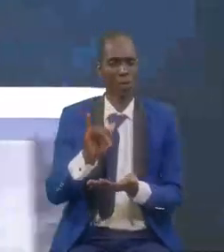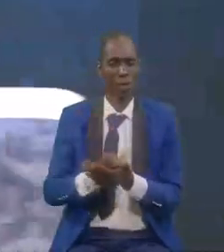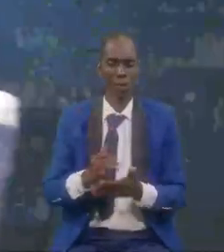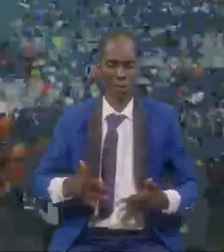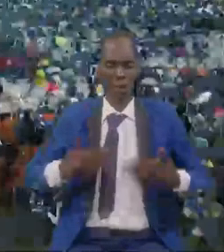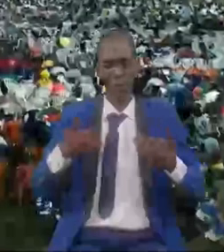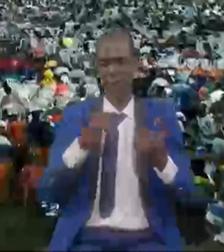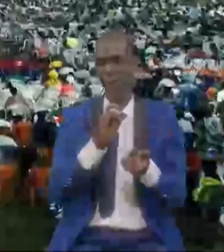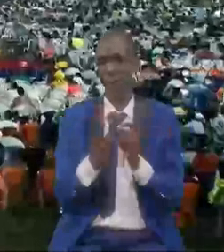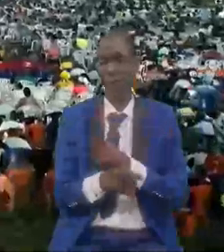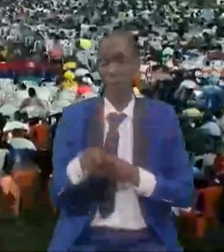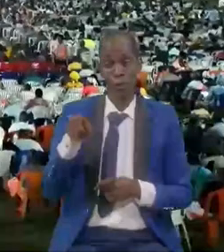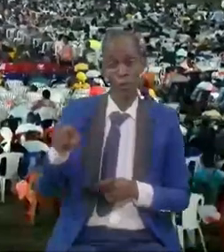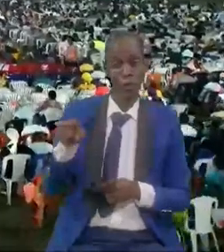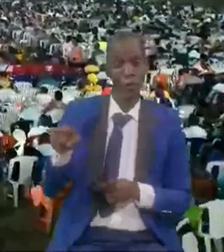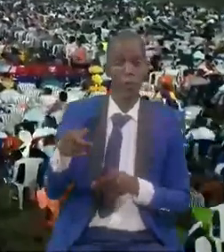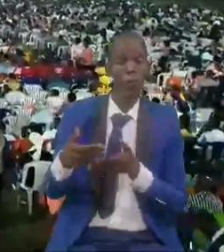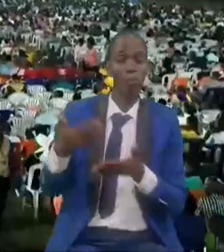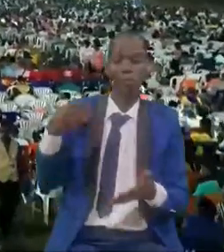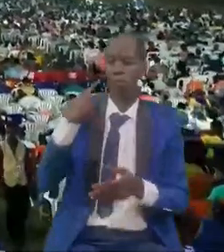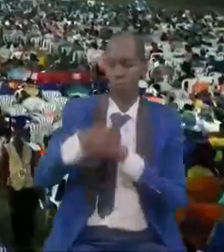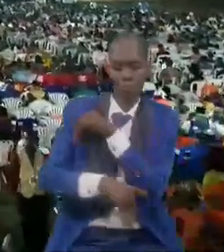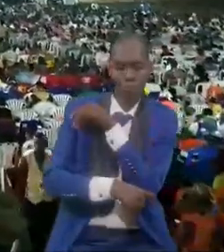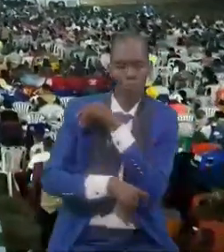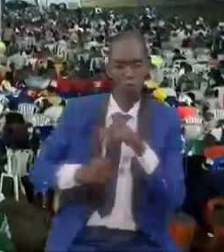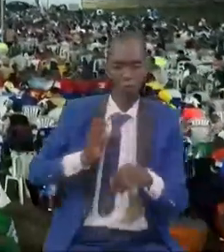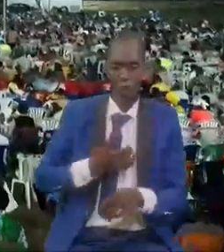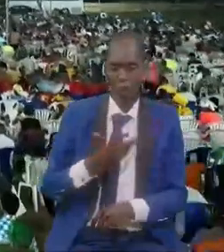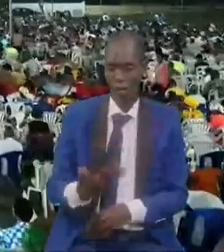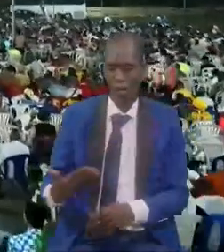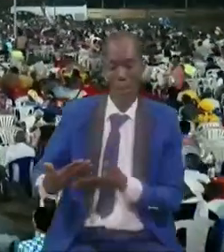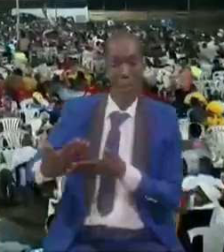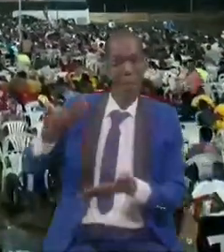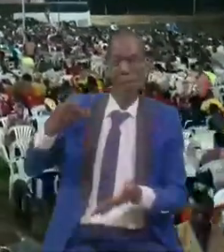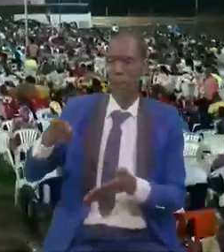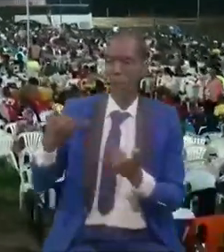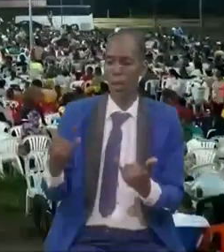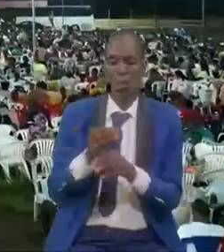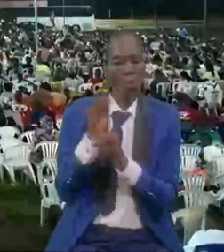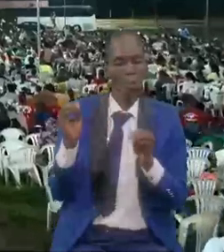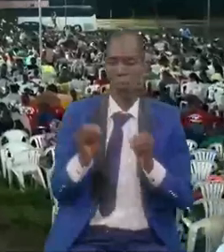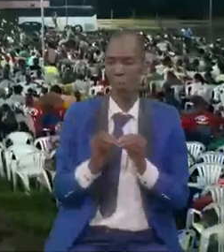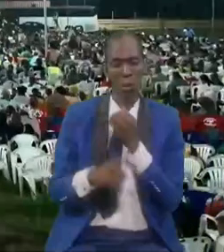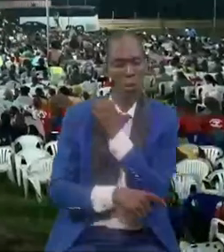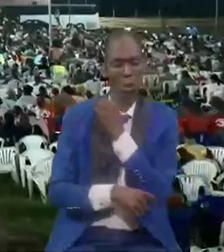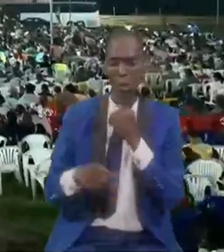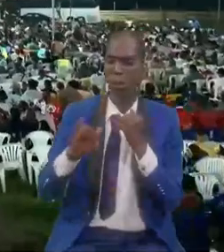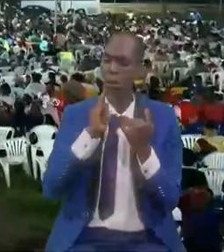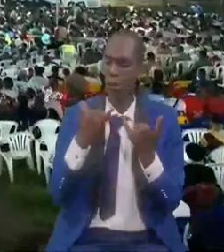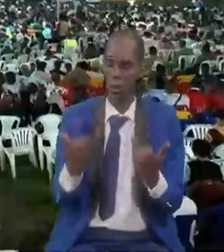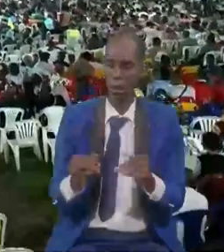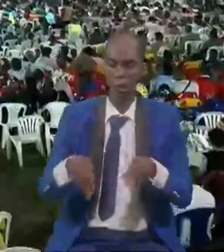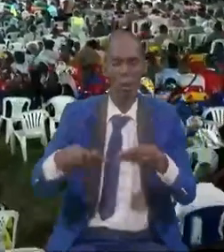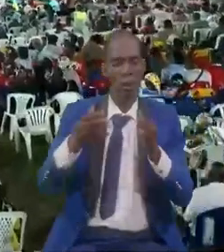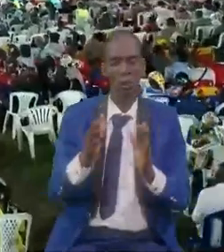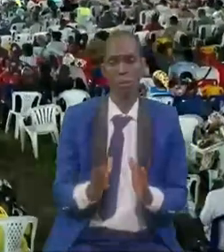changé. Lui qui volait avant maintenant, il ne vole plus. Il est un donateur. Celui